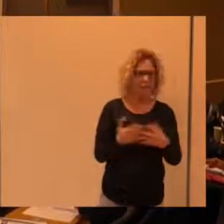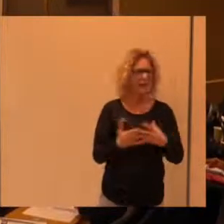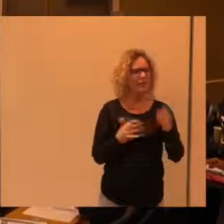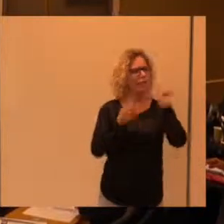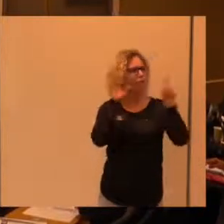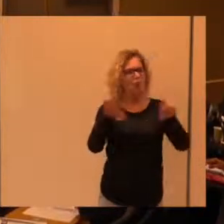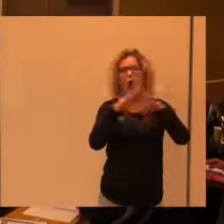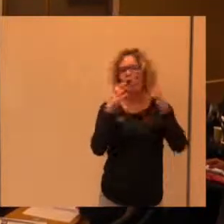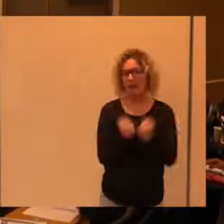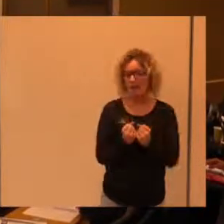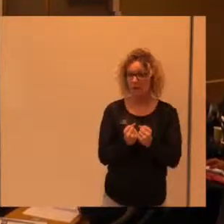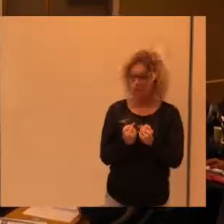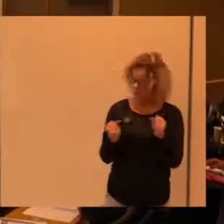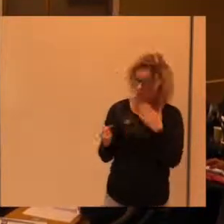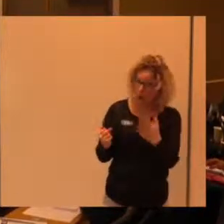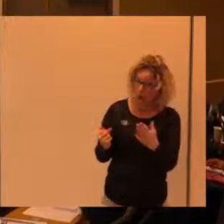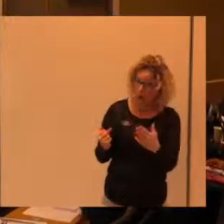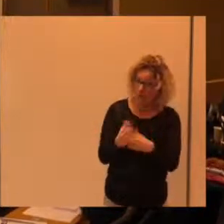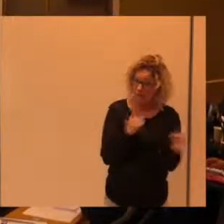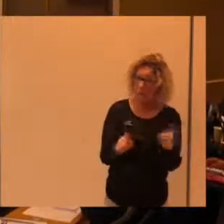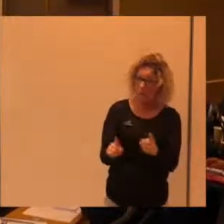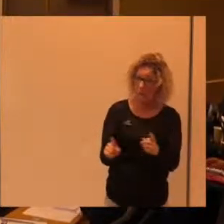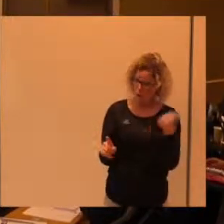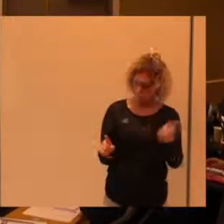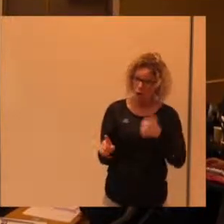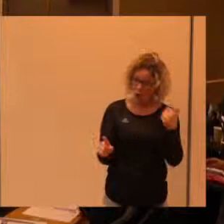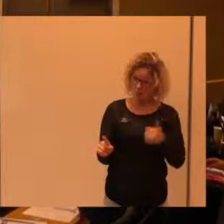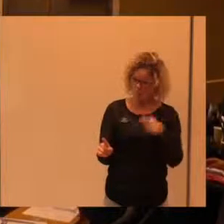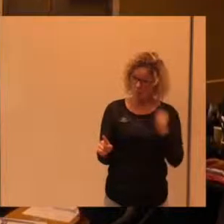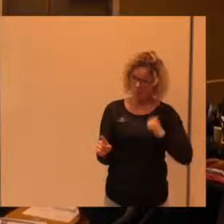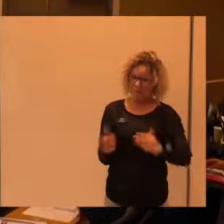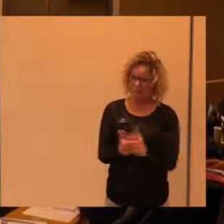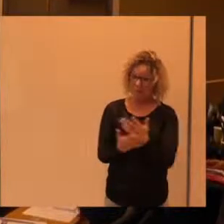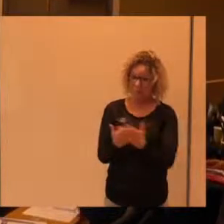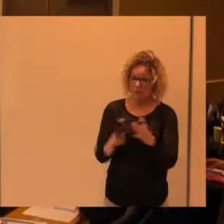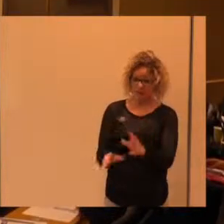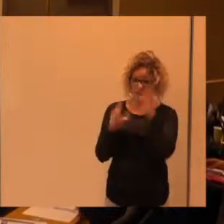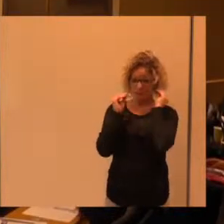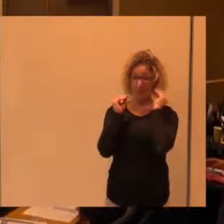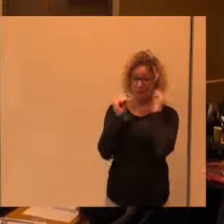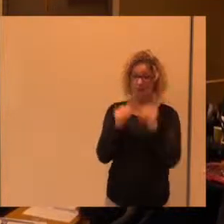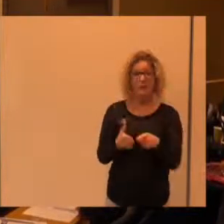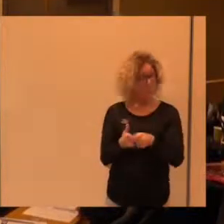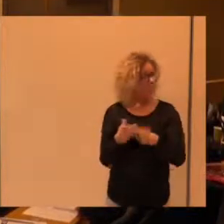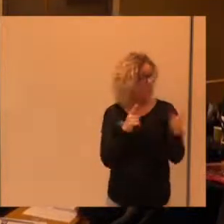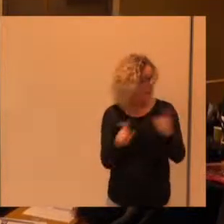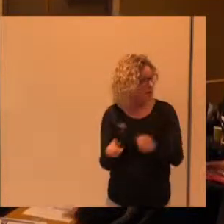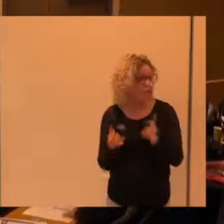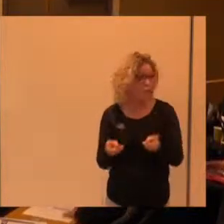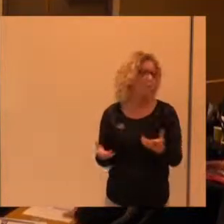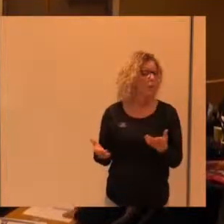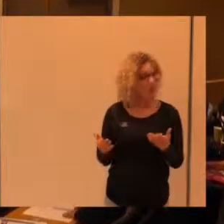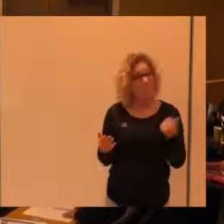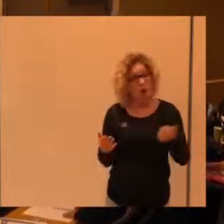överallt. Och det är jättebra för människor som är beroende av tillgänglighet via text. Det vill säga framförallt människor som